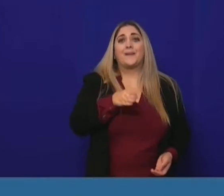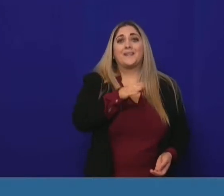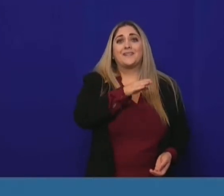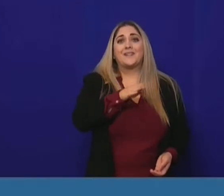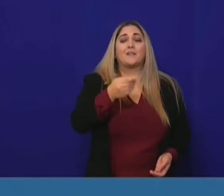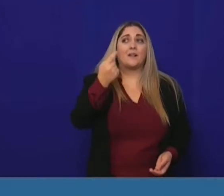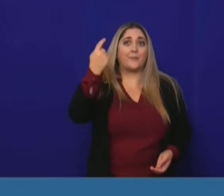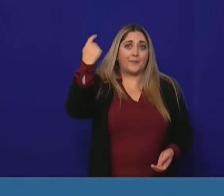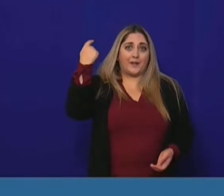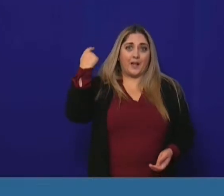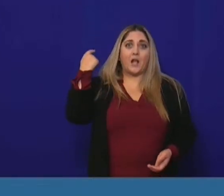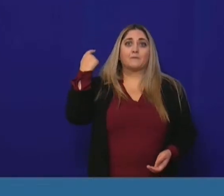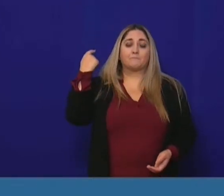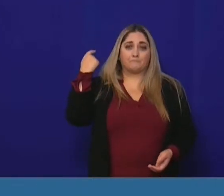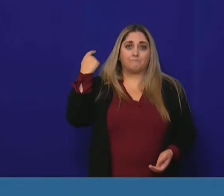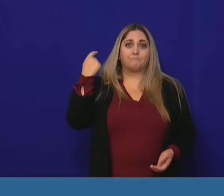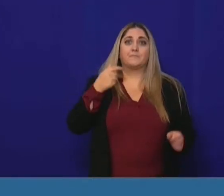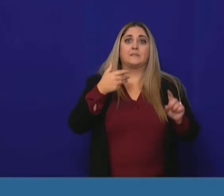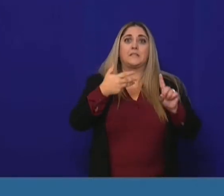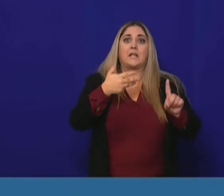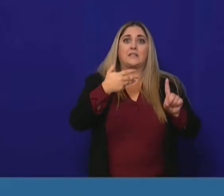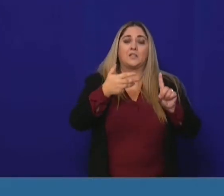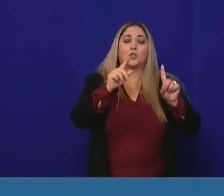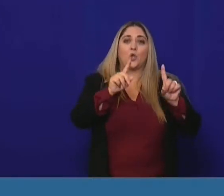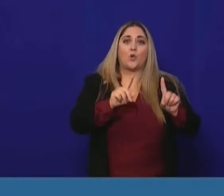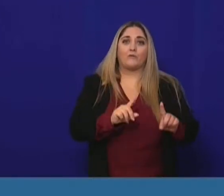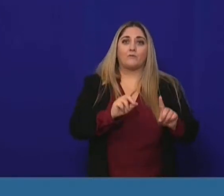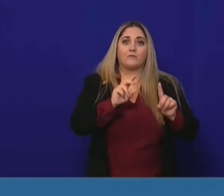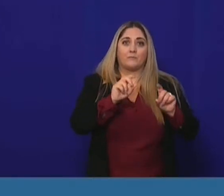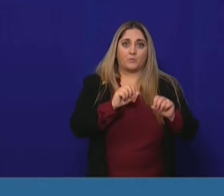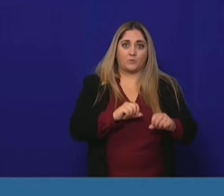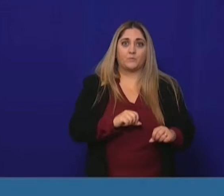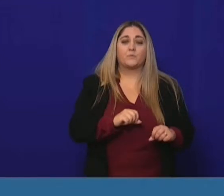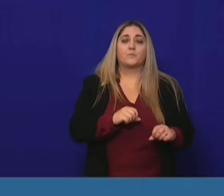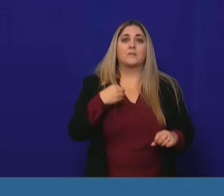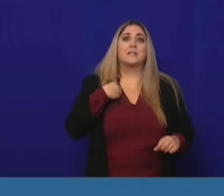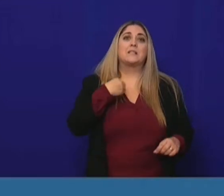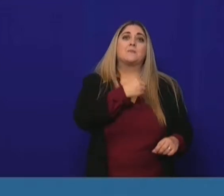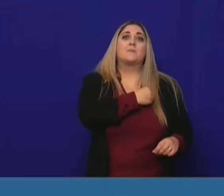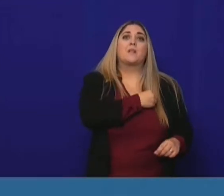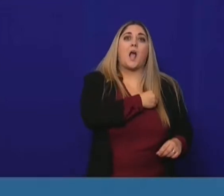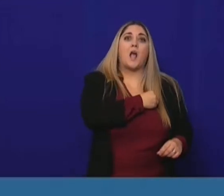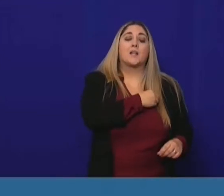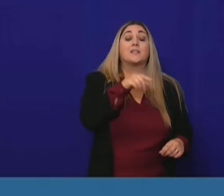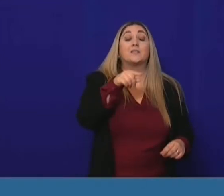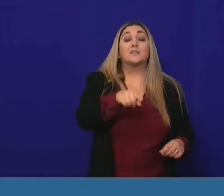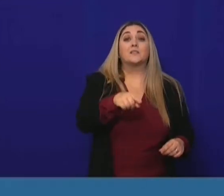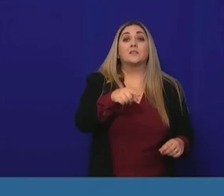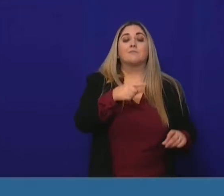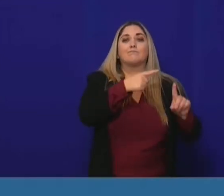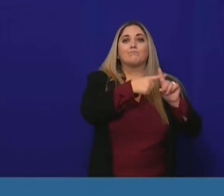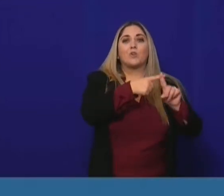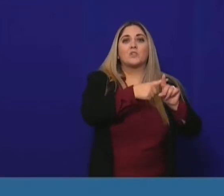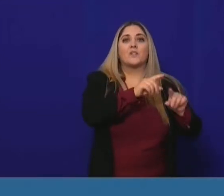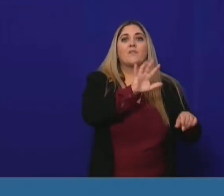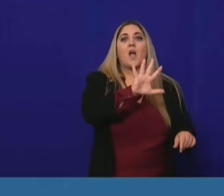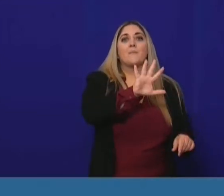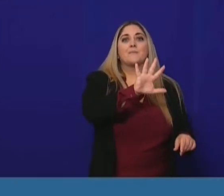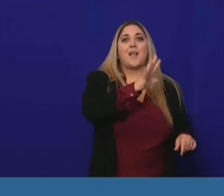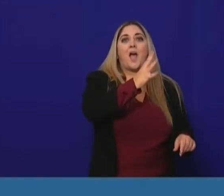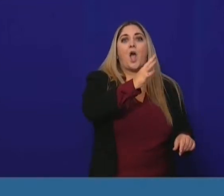il-bira fit-19 ta' Novembru fl-Isptar Mater Dei li kienet riżultat pożittiva fil-5 ta'